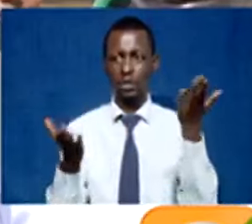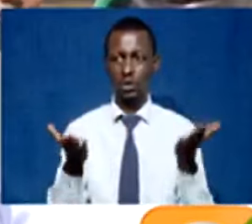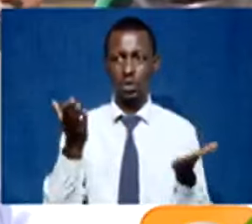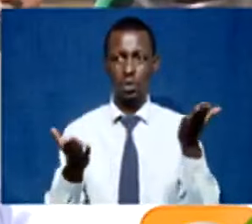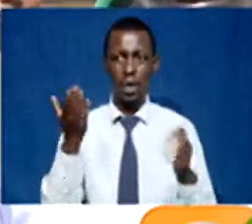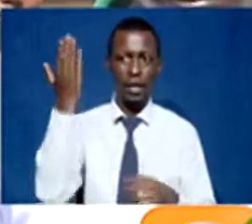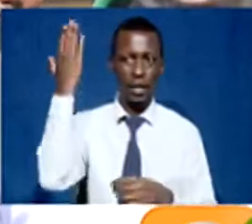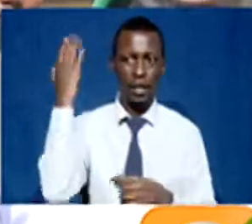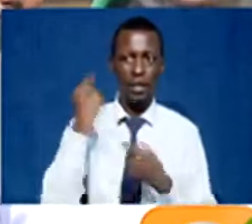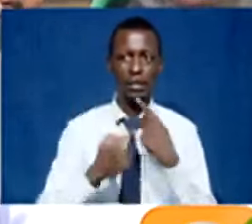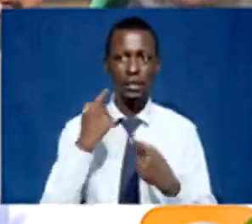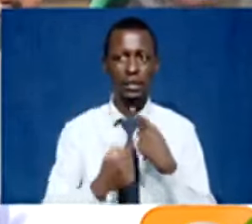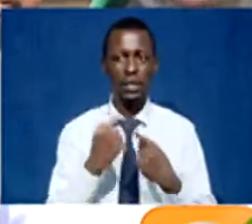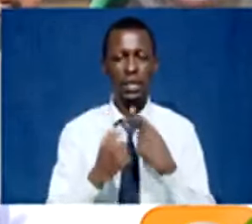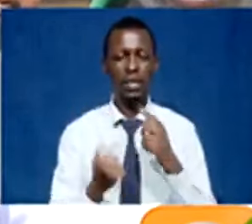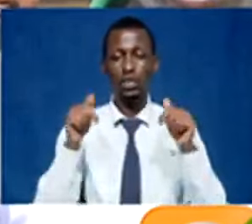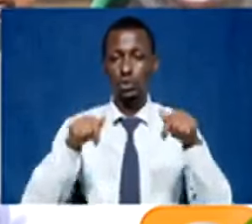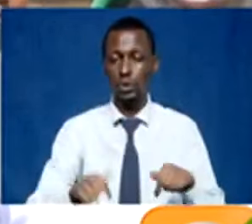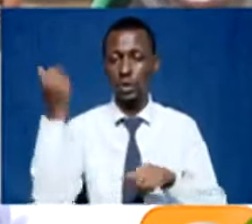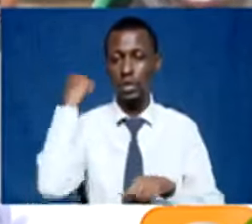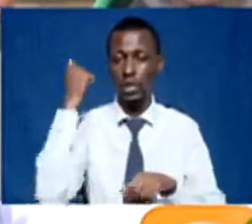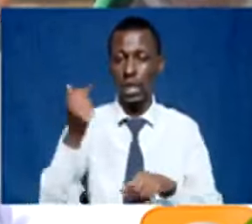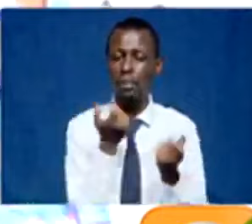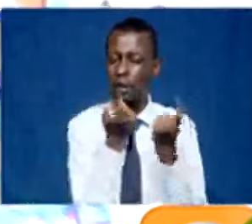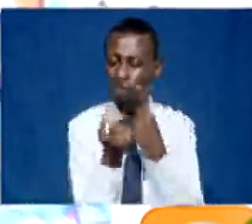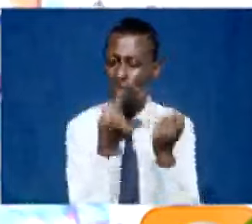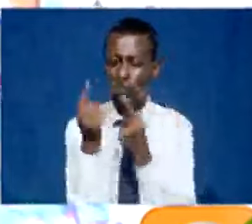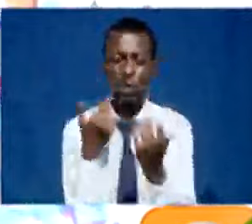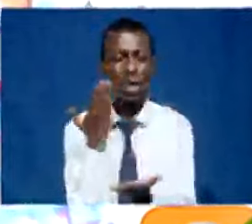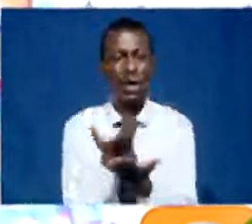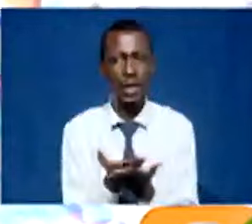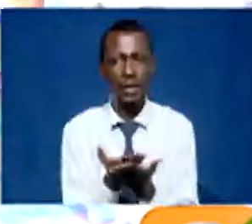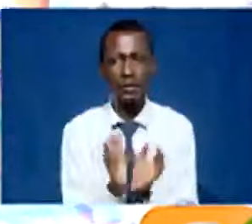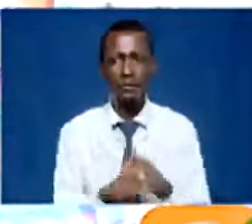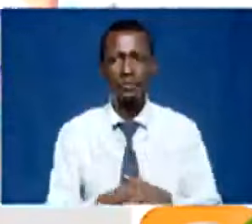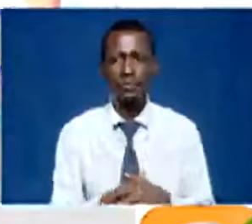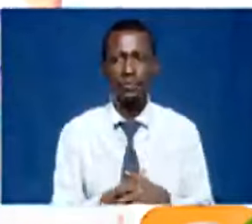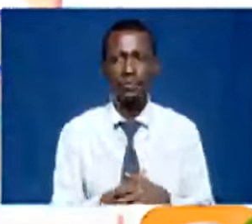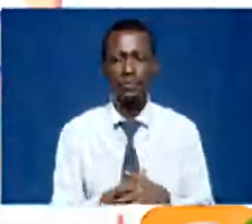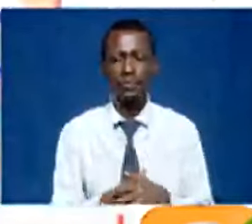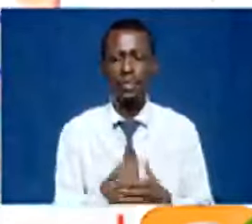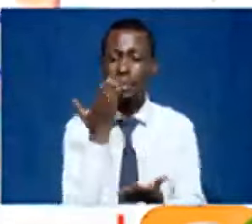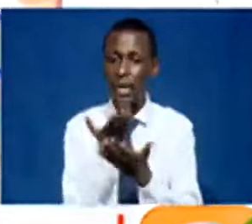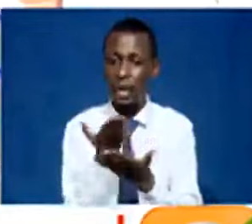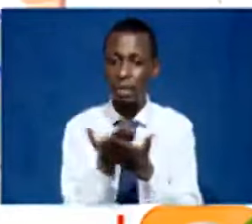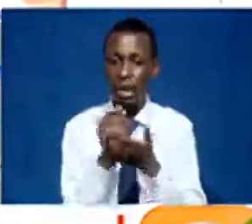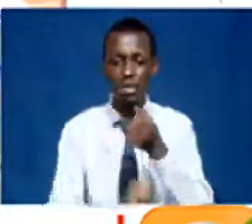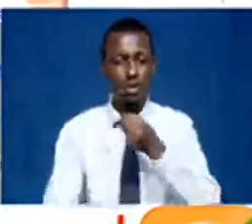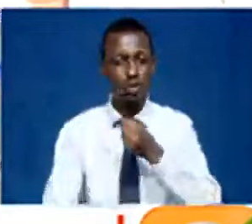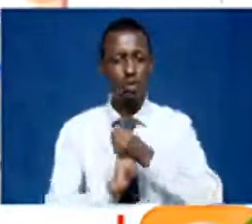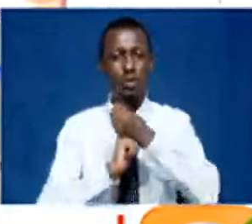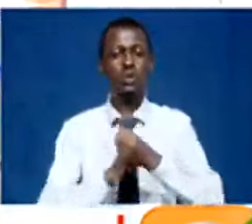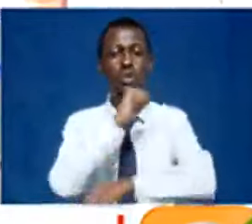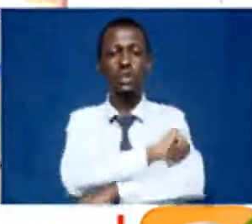mwaka uliopita, ile idadi ambayo wamefika leo ni wachache kiasi. Nilikuwa nimeapply scholarship ya Nyamira